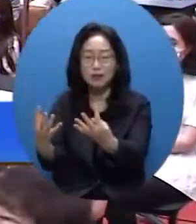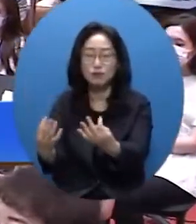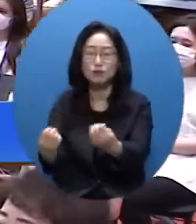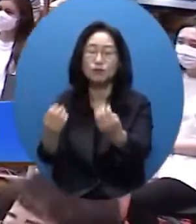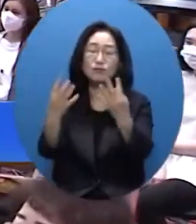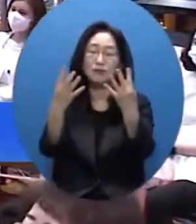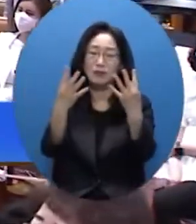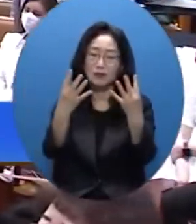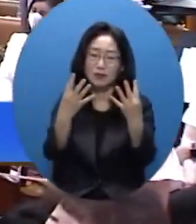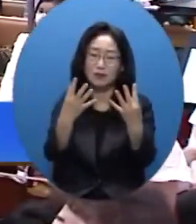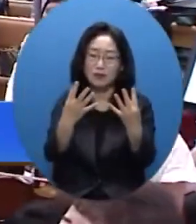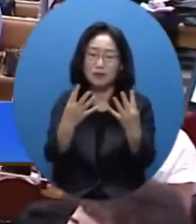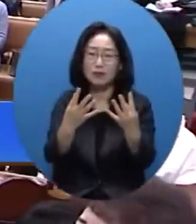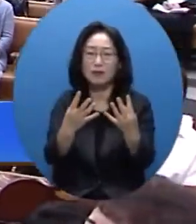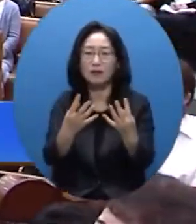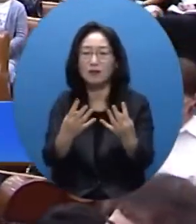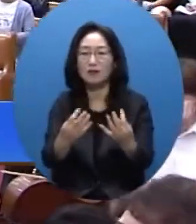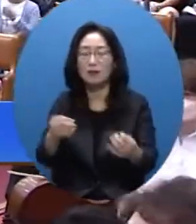거라